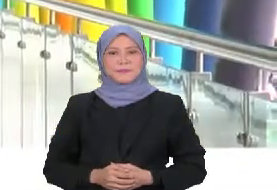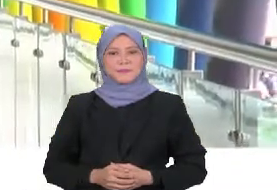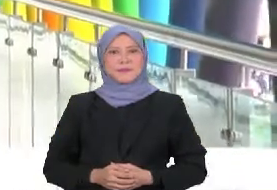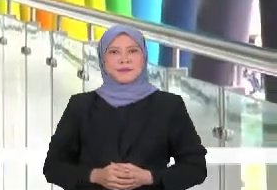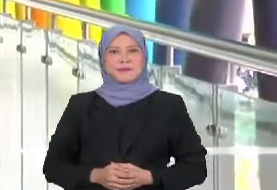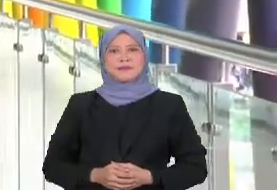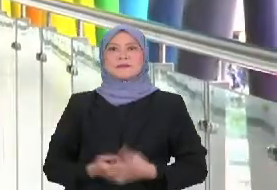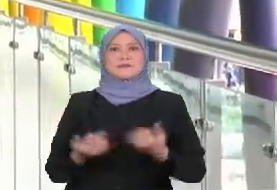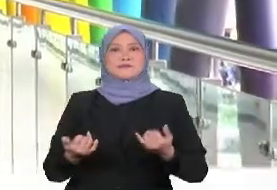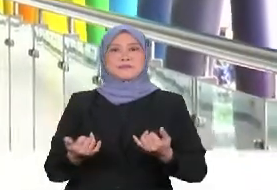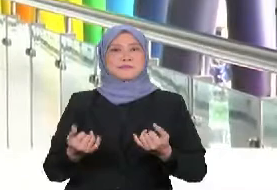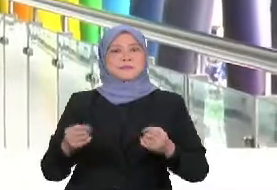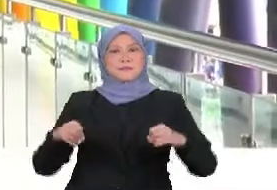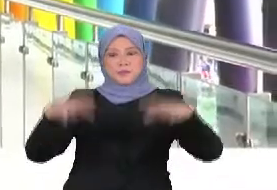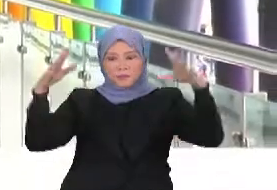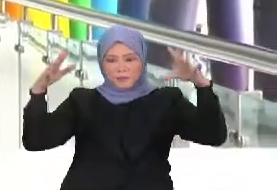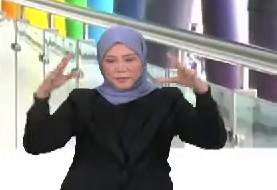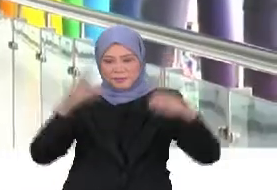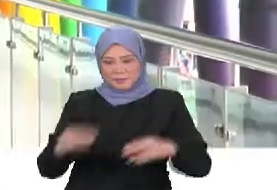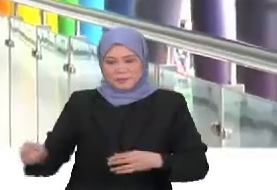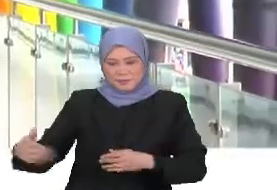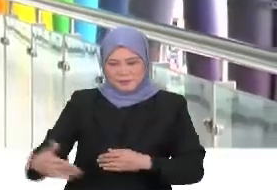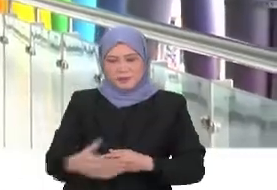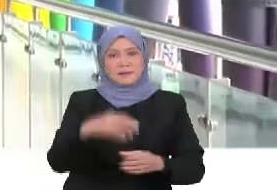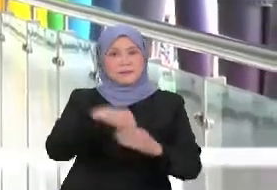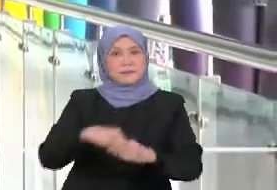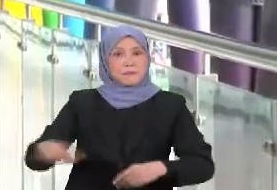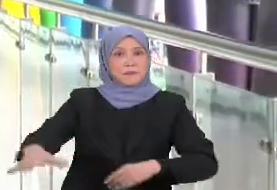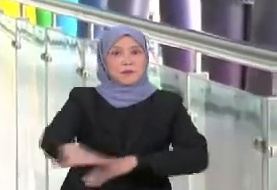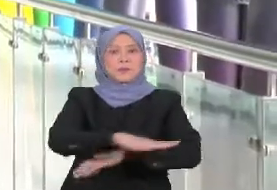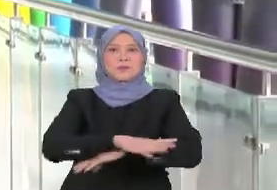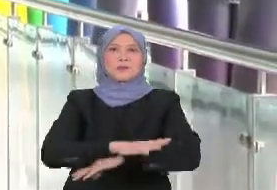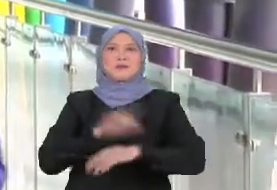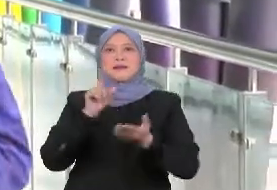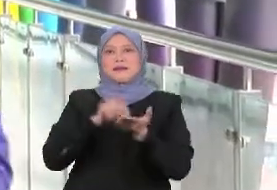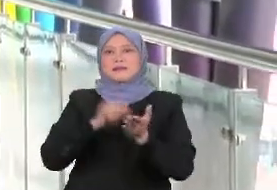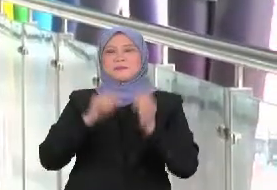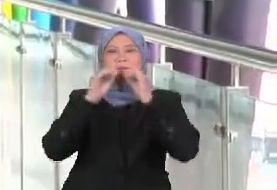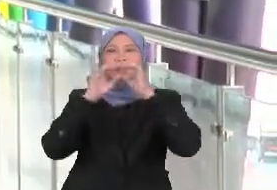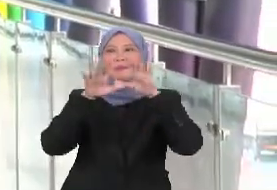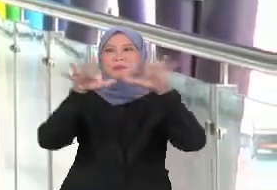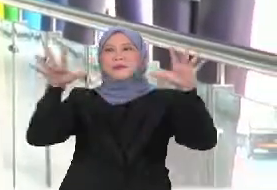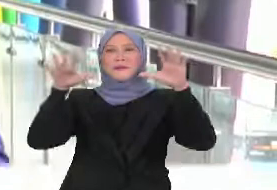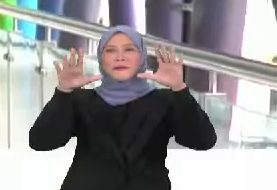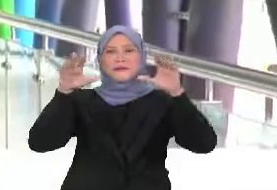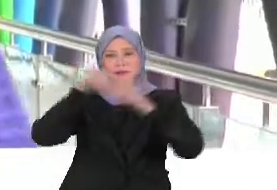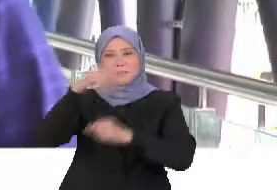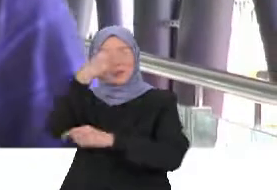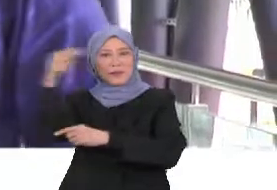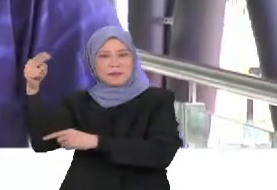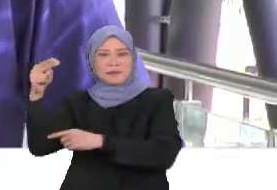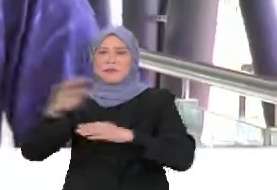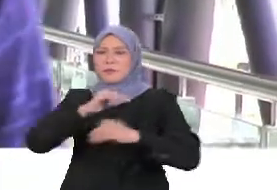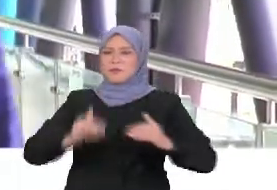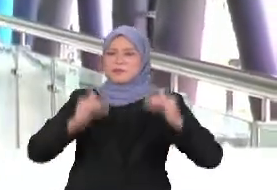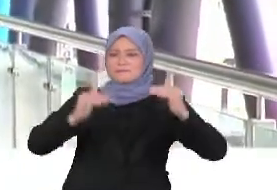Seletus bedil berbunyi, mencelur ikan dalam laut, berkokok ayam dalam hutan. Kepimpinan pelbagai peringkat